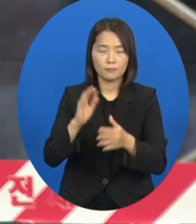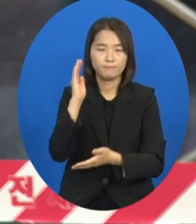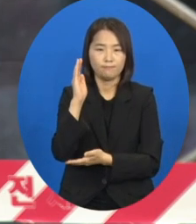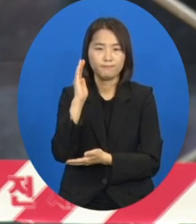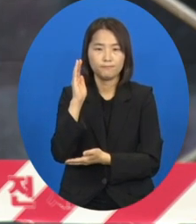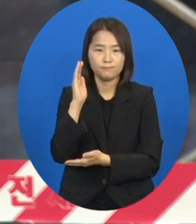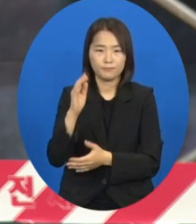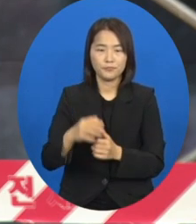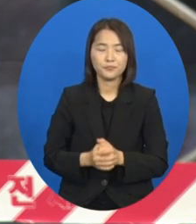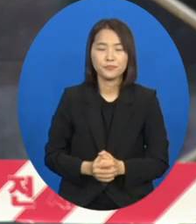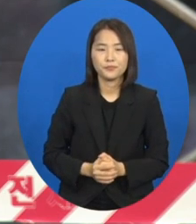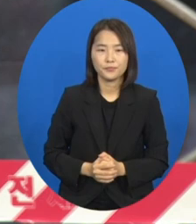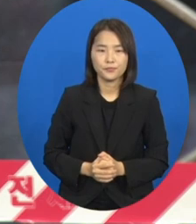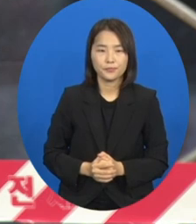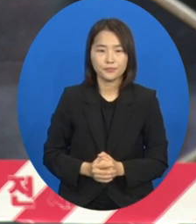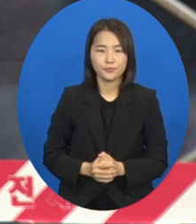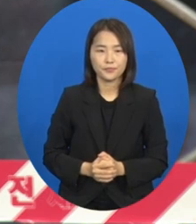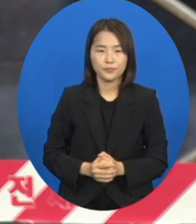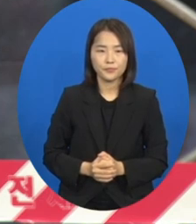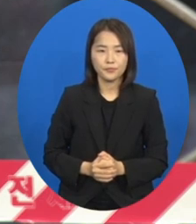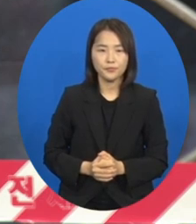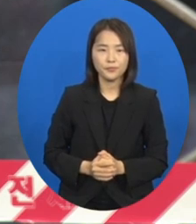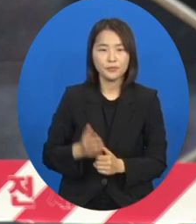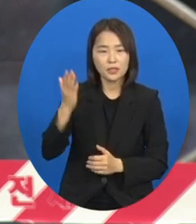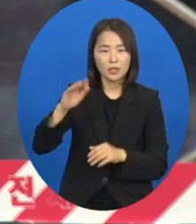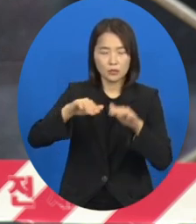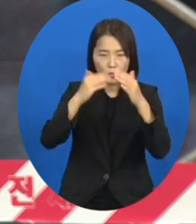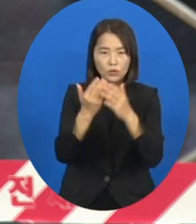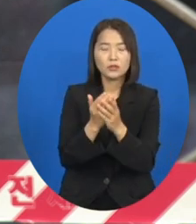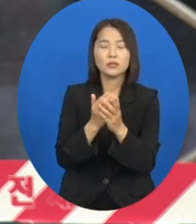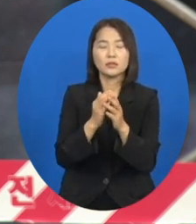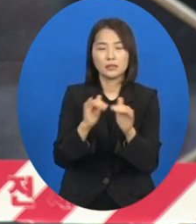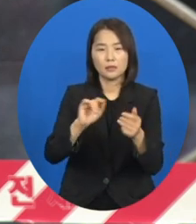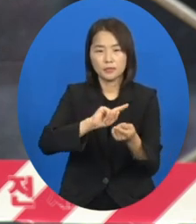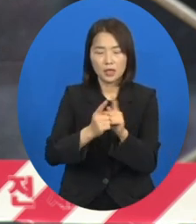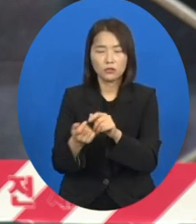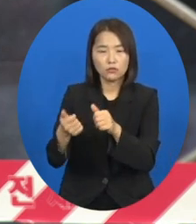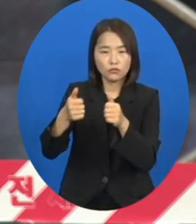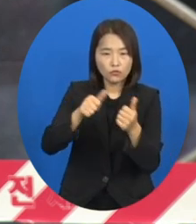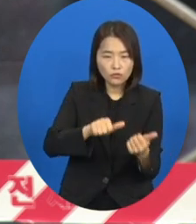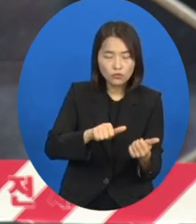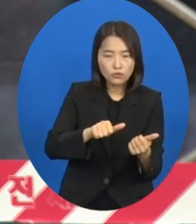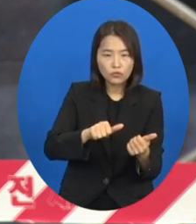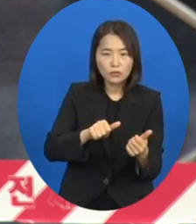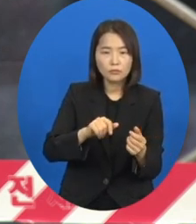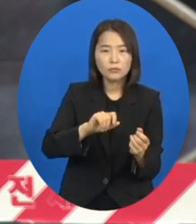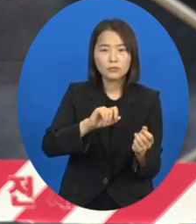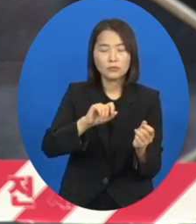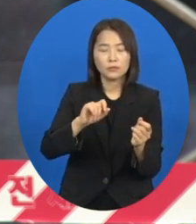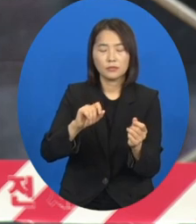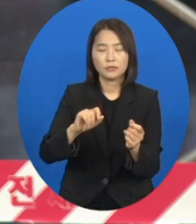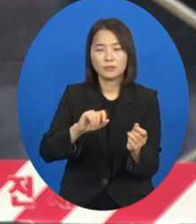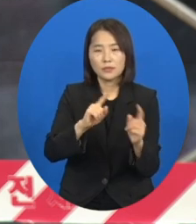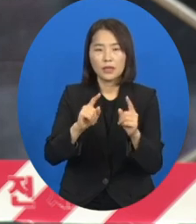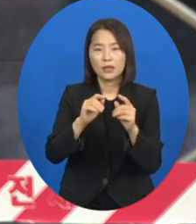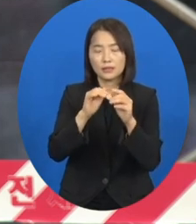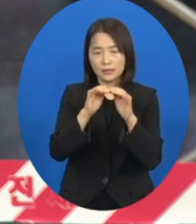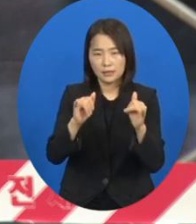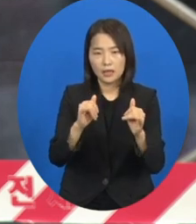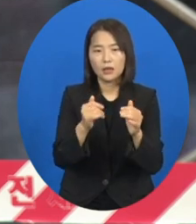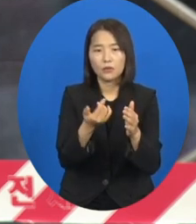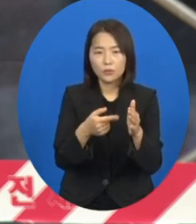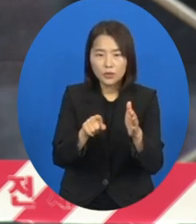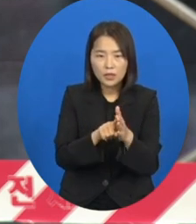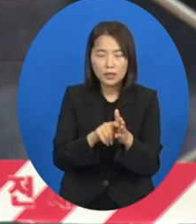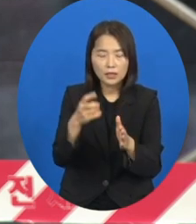전해주셨습니다. 고린도후서 5장 15절 그가 모든 사람을 대신하여 죽으심은 살아있는 자들로 하여금 다시는 그들